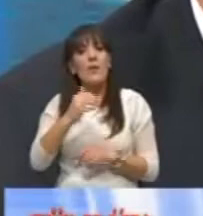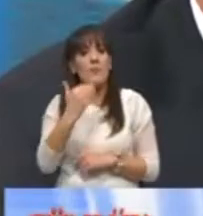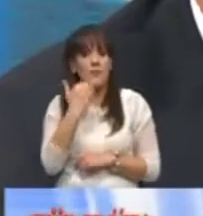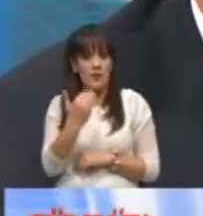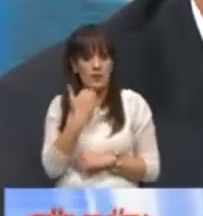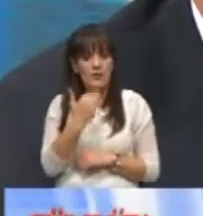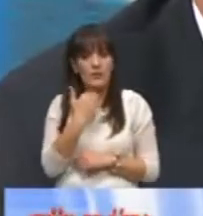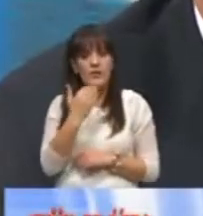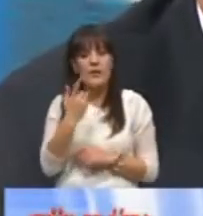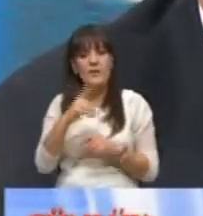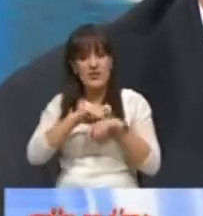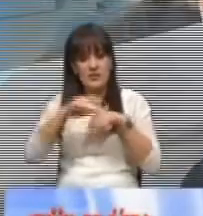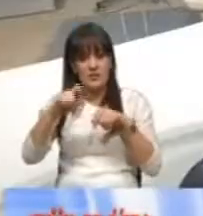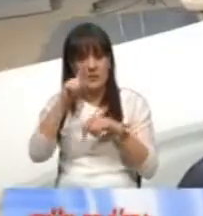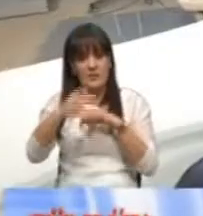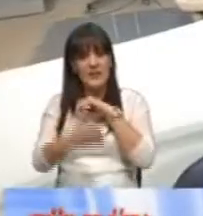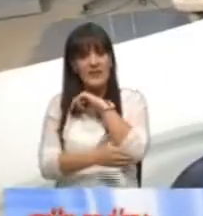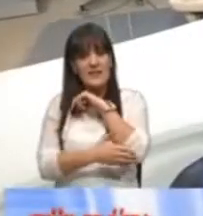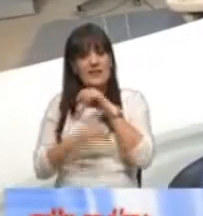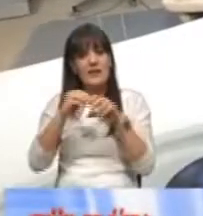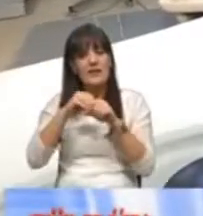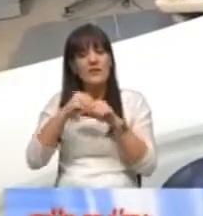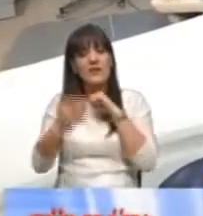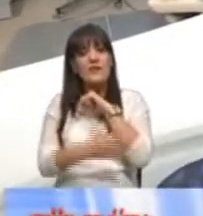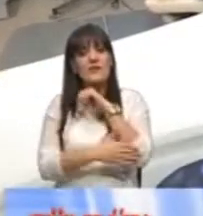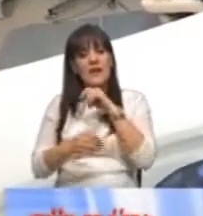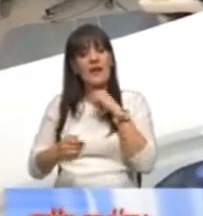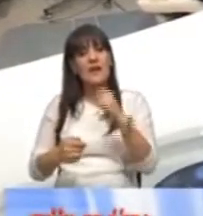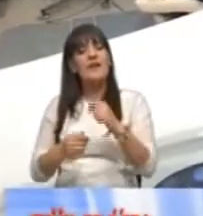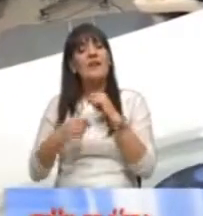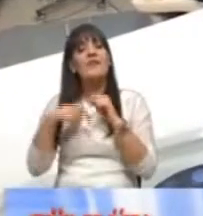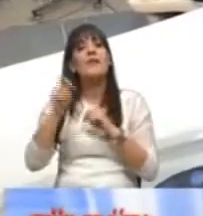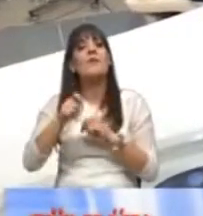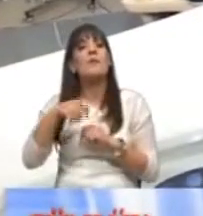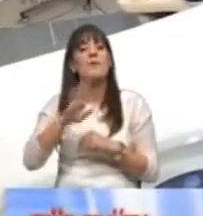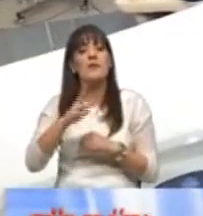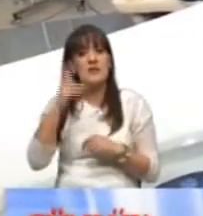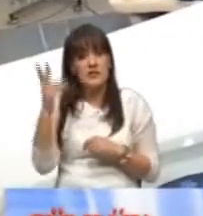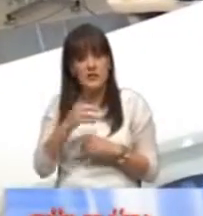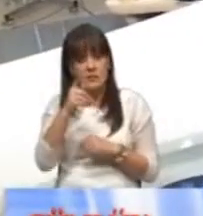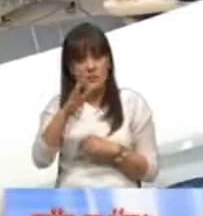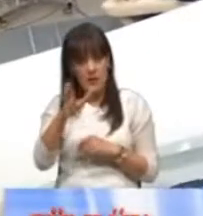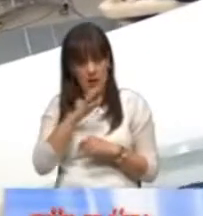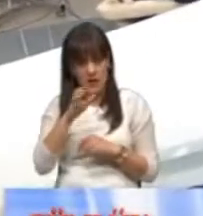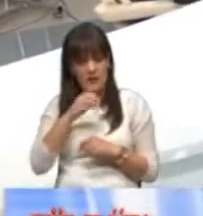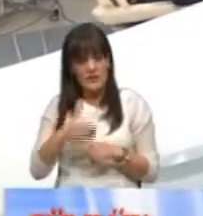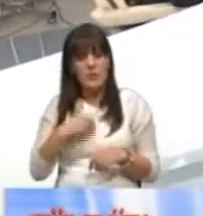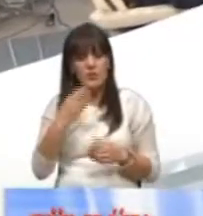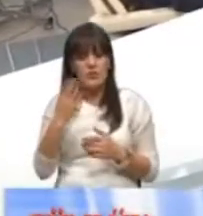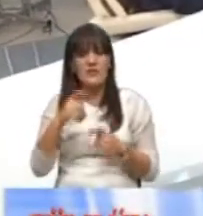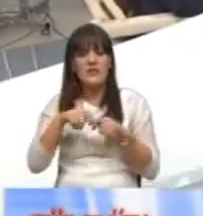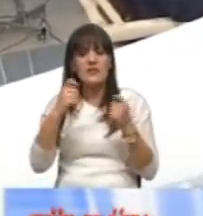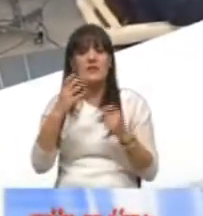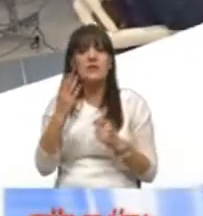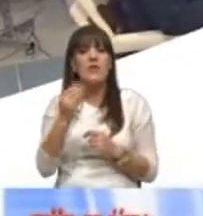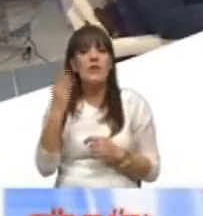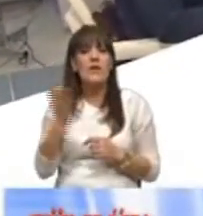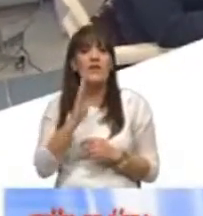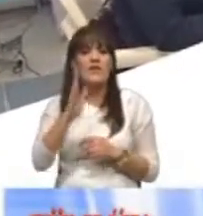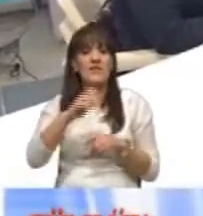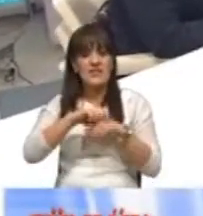Yani çıkmış bir dirsekte dirsek eklemini katlayıp açamazsınız. Şiddetli bir ağrı hisseder miyiz? Çok şiddetlidir miyiz? Tabii yani kırıktan çok daha